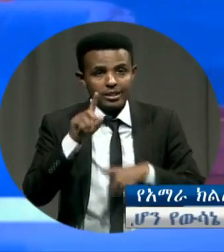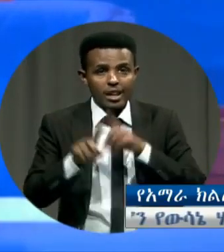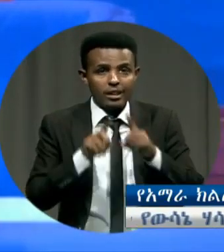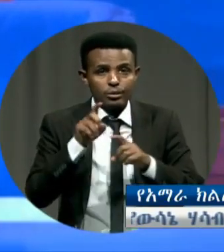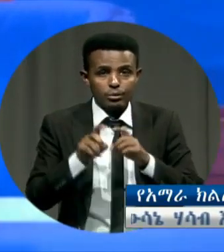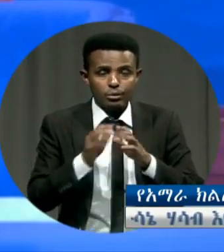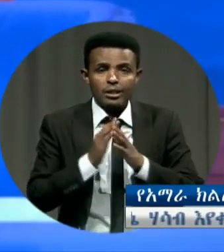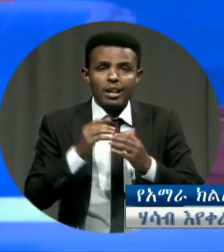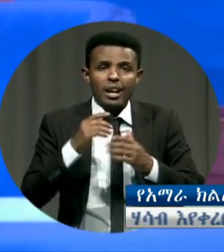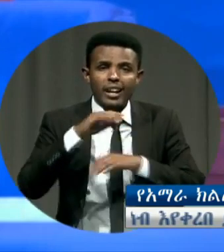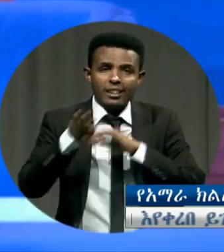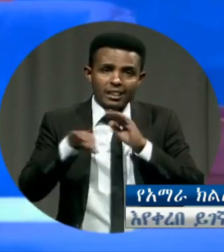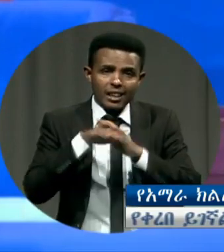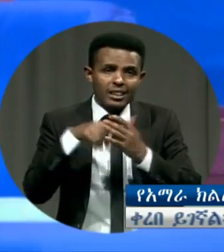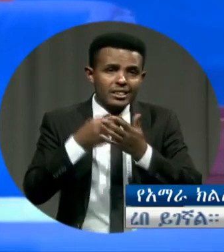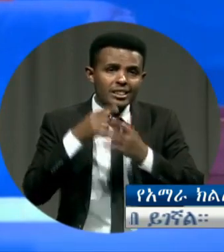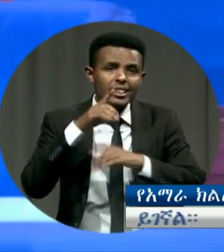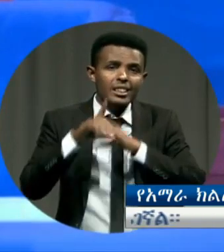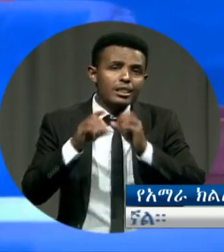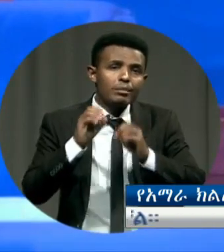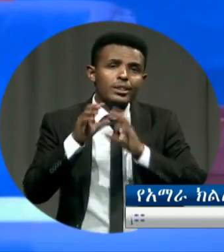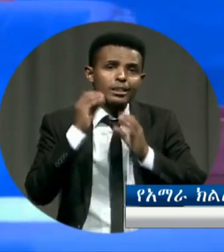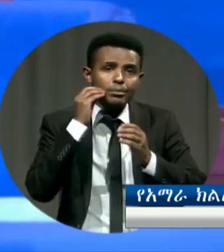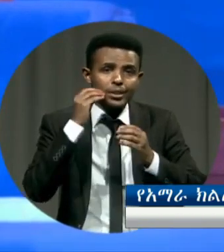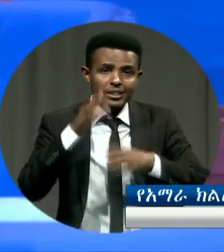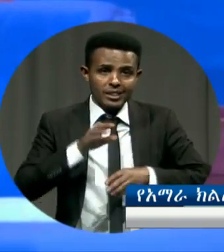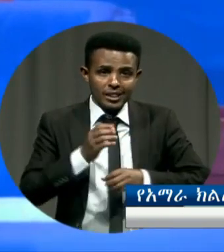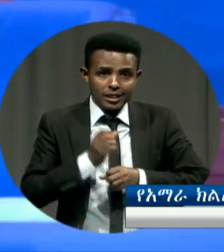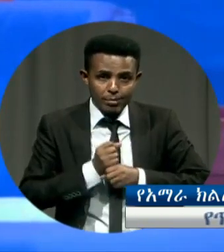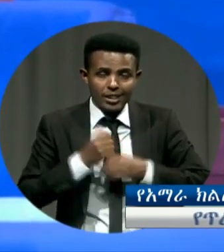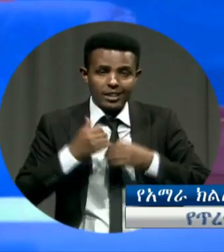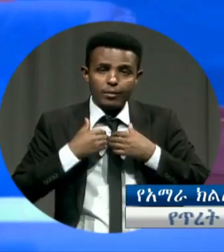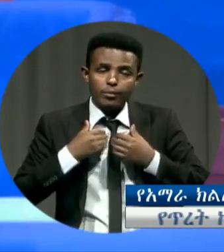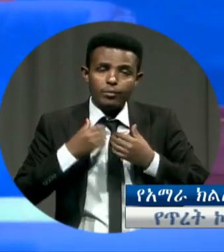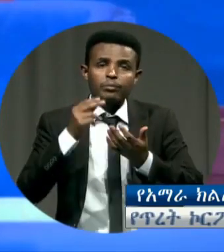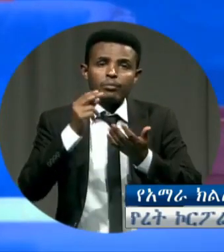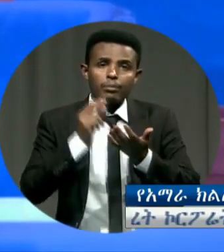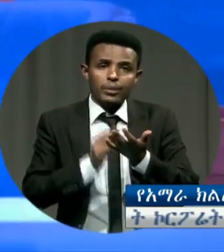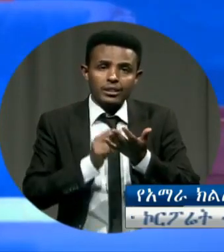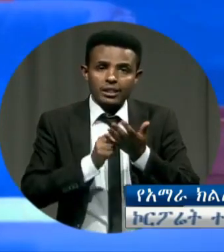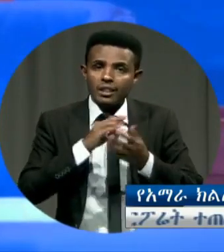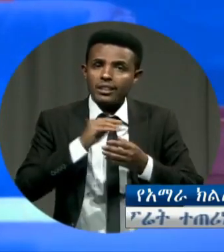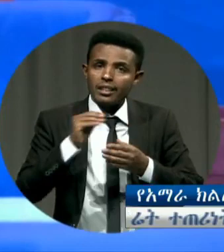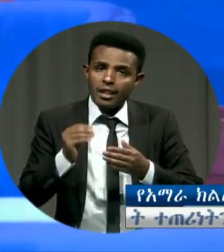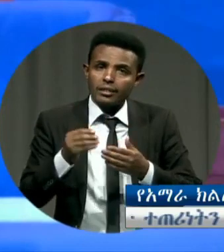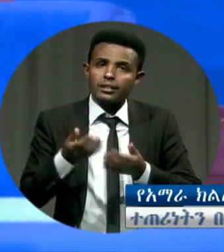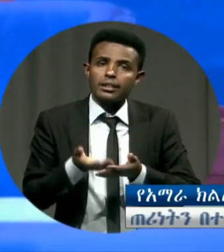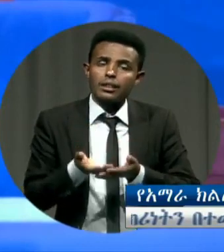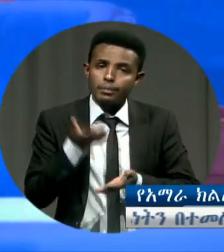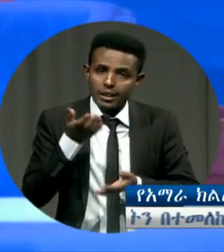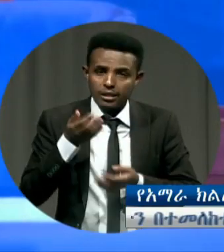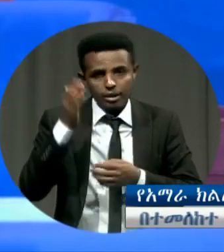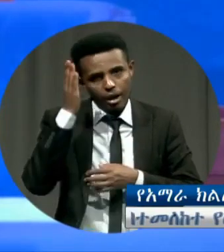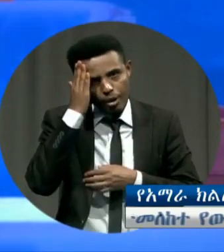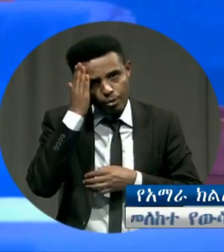አጠቃላይ ለዚህ ክልል ምክር ቤት ሲቀበል ያለውን በጀትና ንብረት